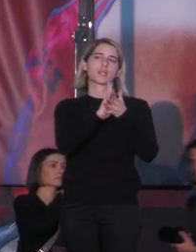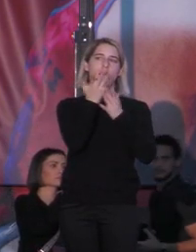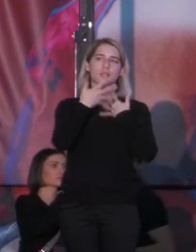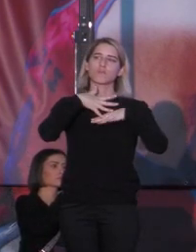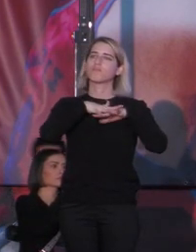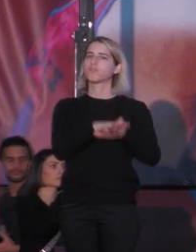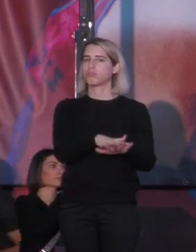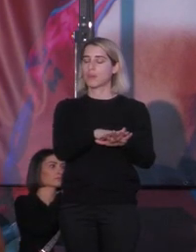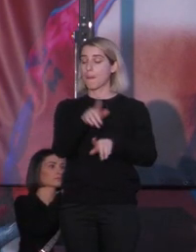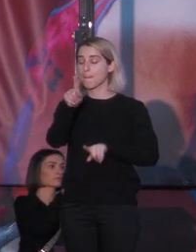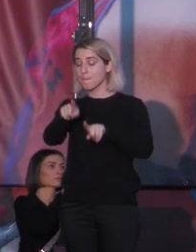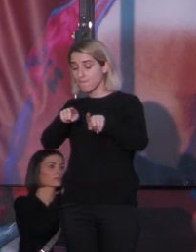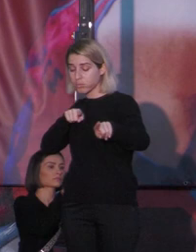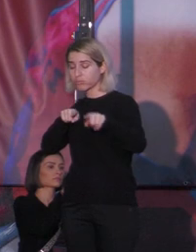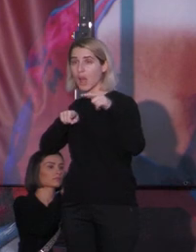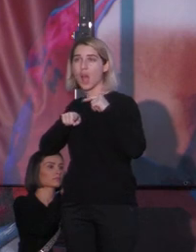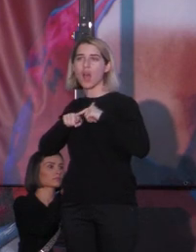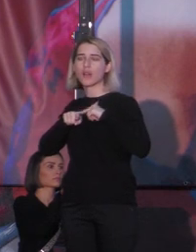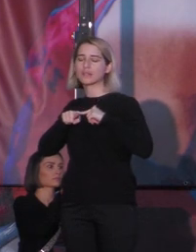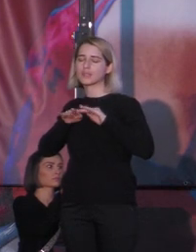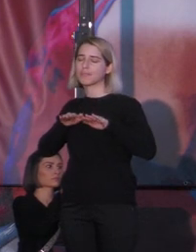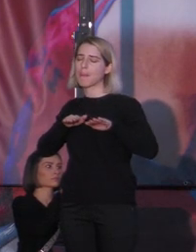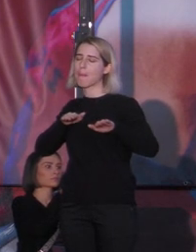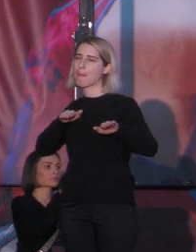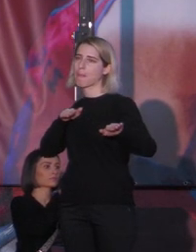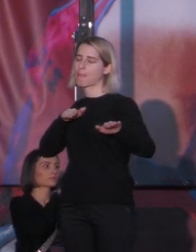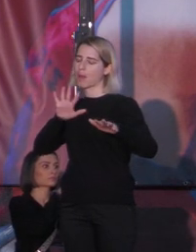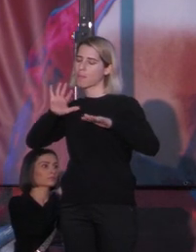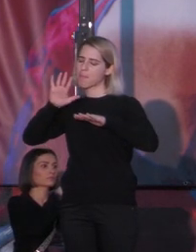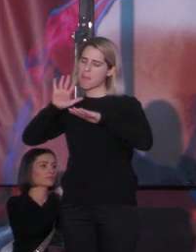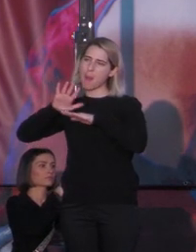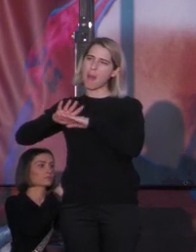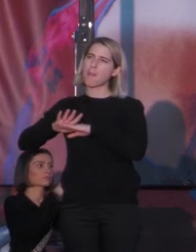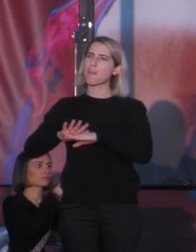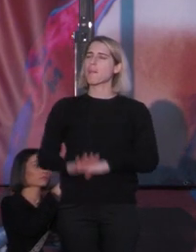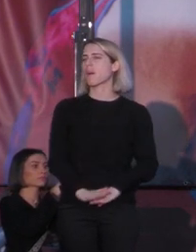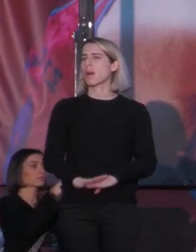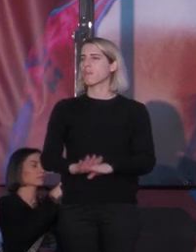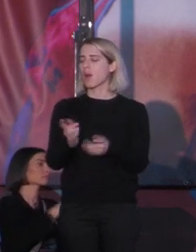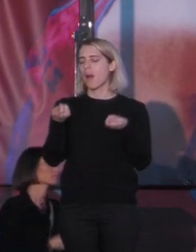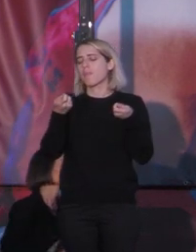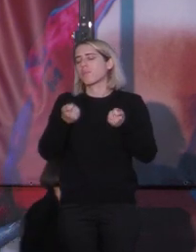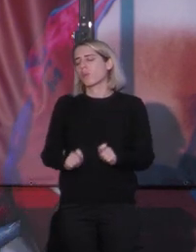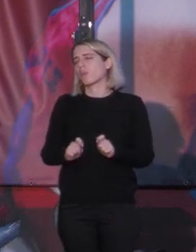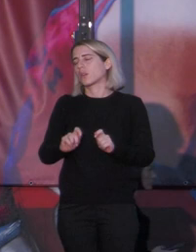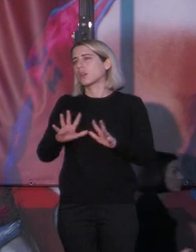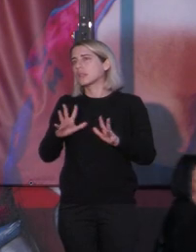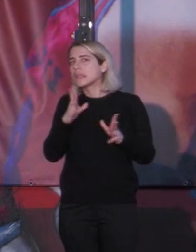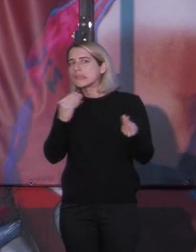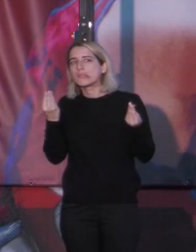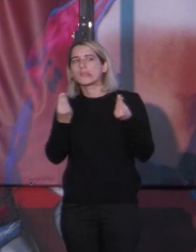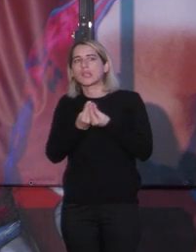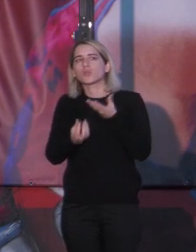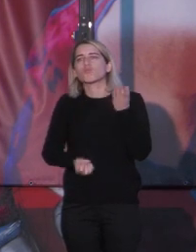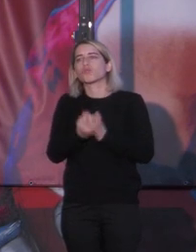προσαρμοστούν. Και κάποιες πόλεις οι οποίες θα μείνουν πίσω, θα υποβαθμιστούν και δεν θα μπορούν να αντέξουν